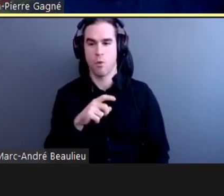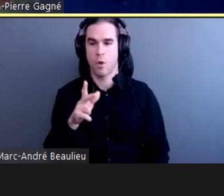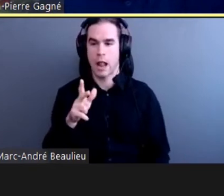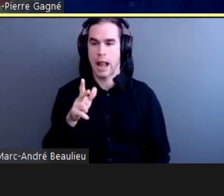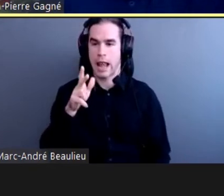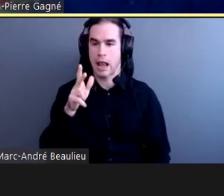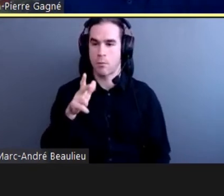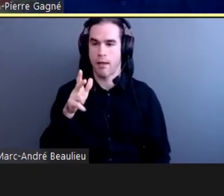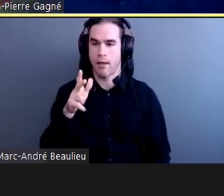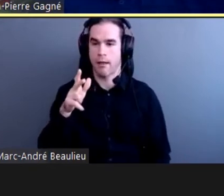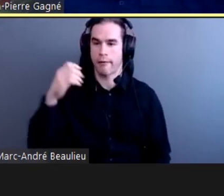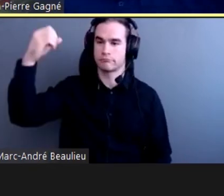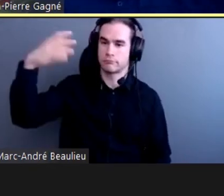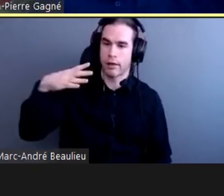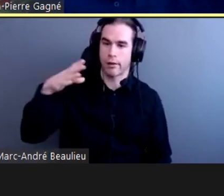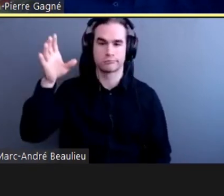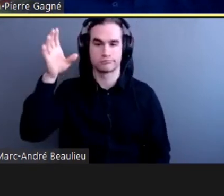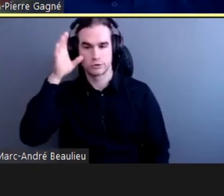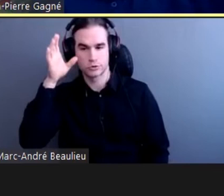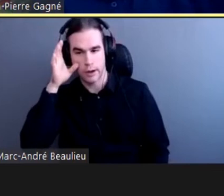le soleil, que la lampe, que